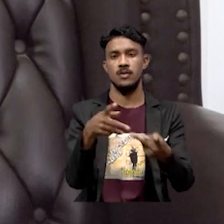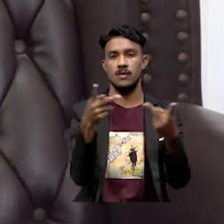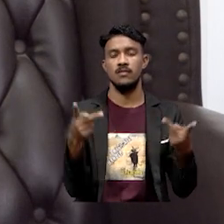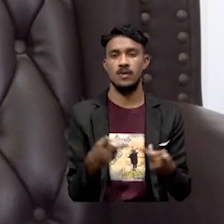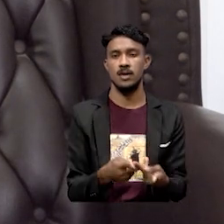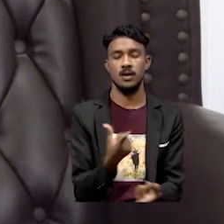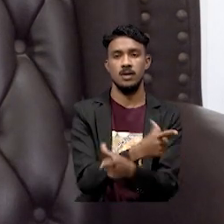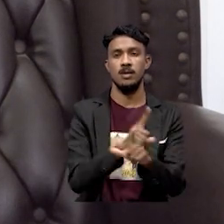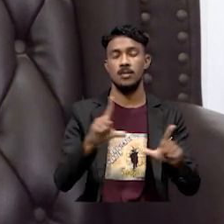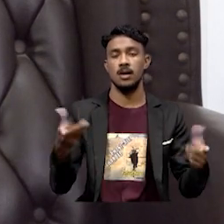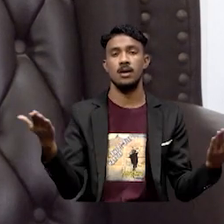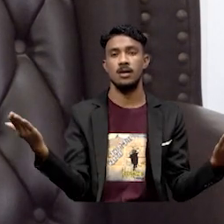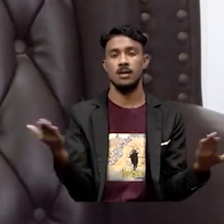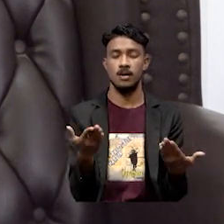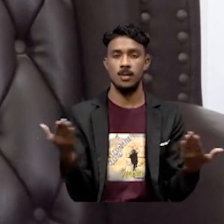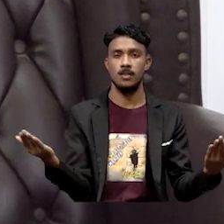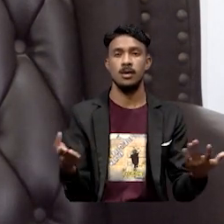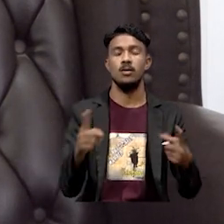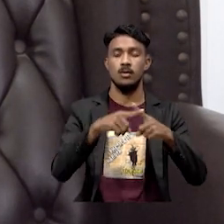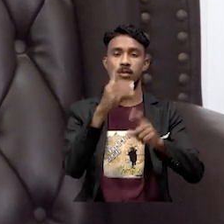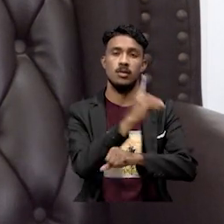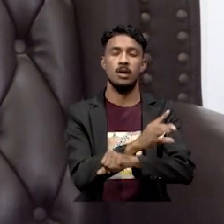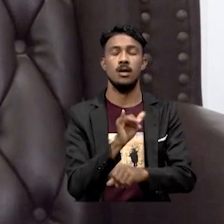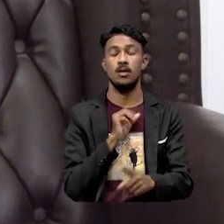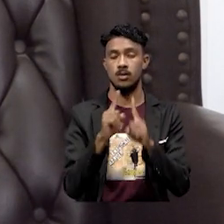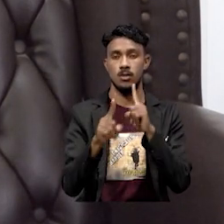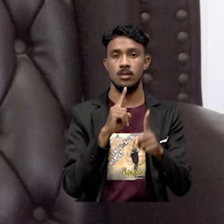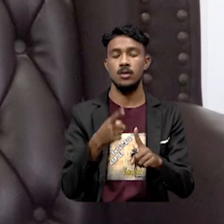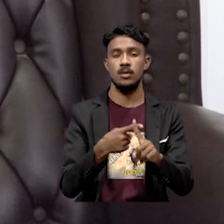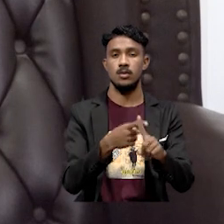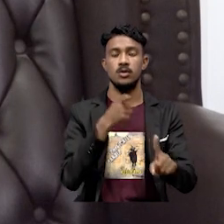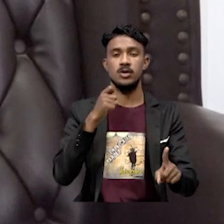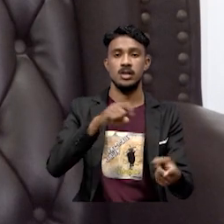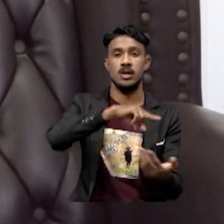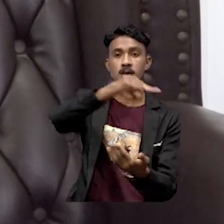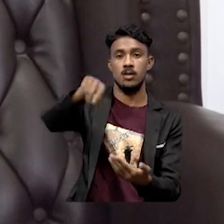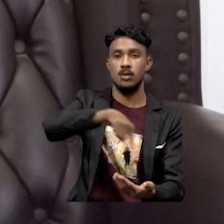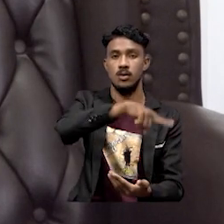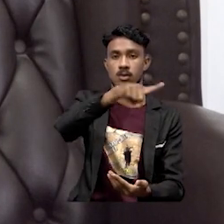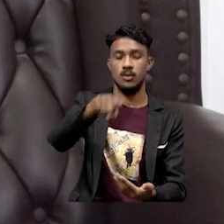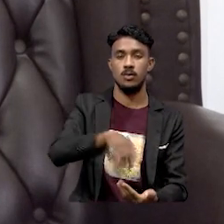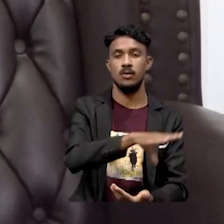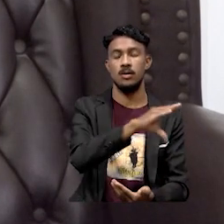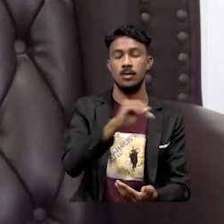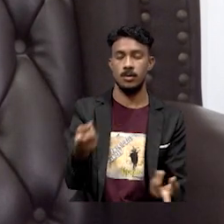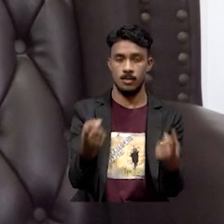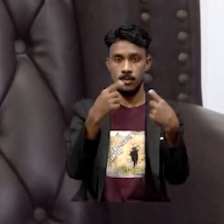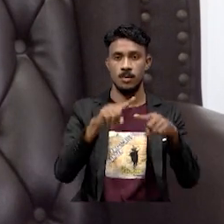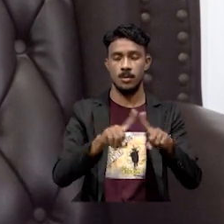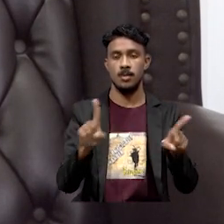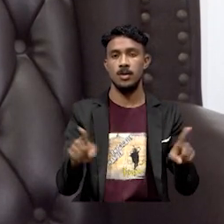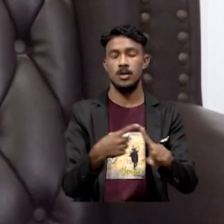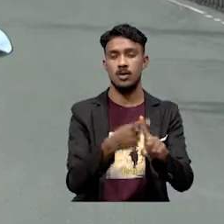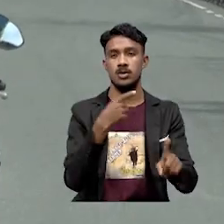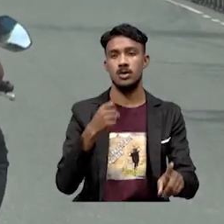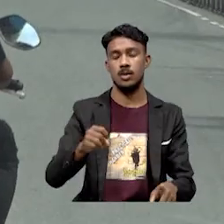de Imprensa, na bem, mas oi Javdian Rusi rotunda ba ia Bukit Bintane ativo, mas bem, Rusi Bukit